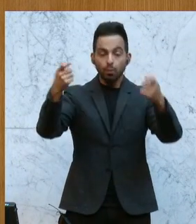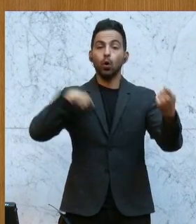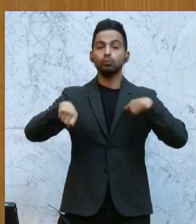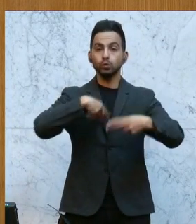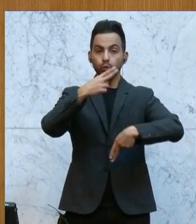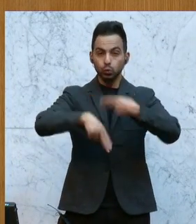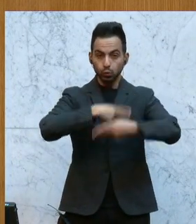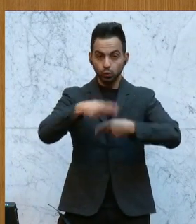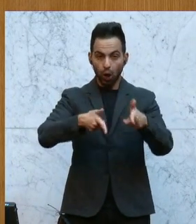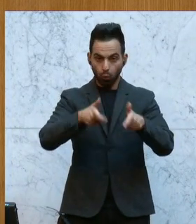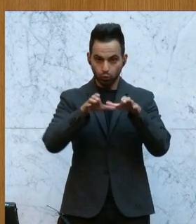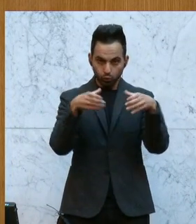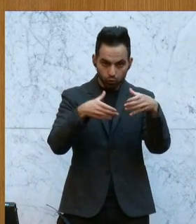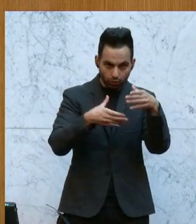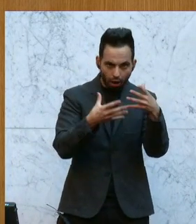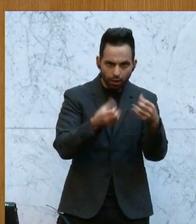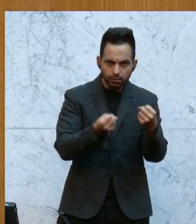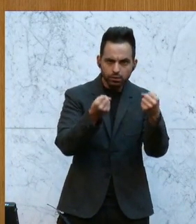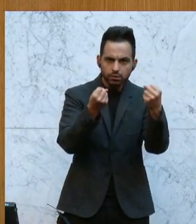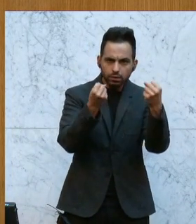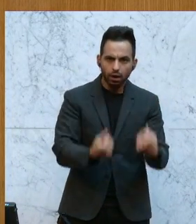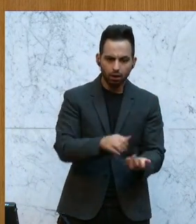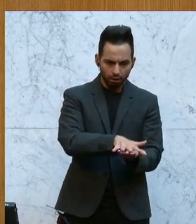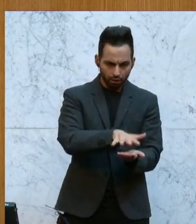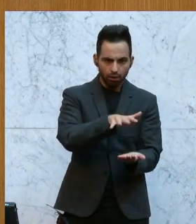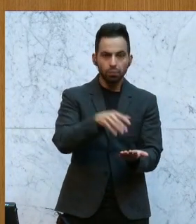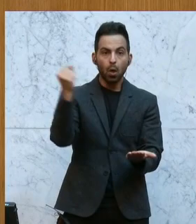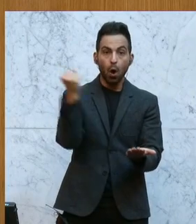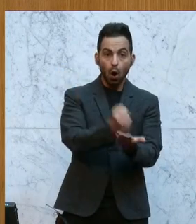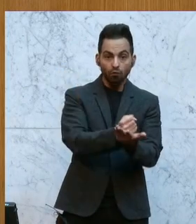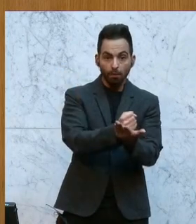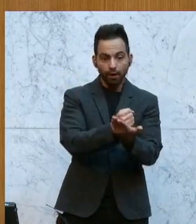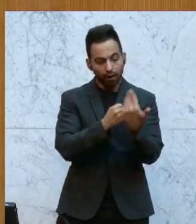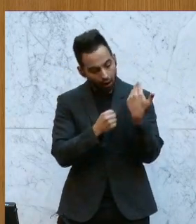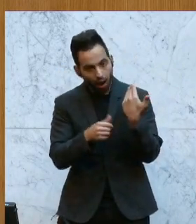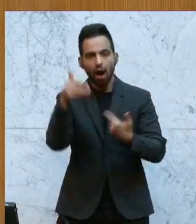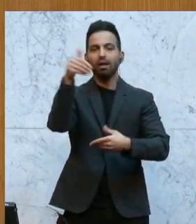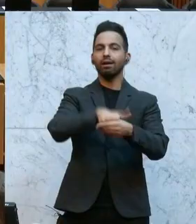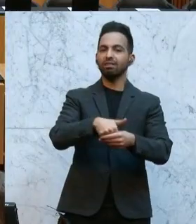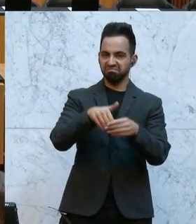ÖVP-Korruptionsuntersuchungsausschuss ist ebenso eindeutig. Wo ÖVP draufsteht, ist Korruption drinnen.